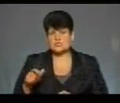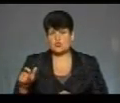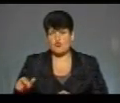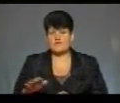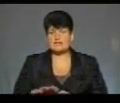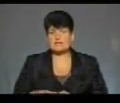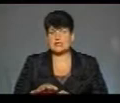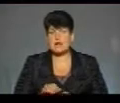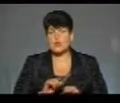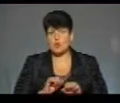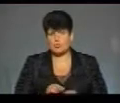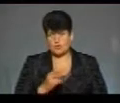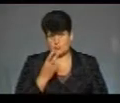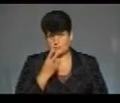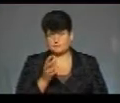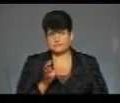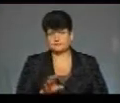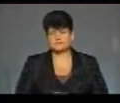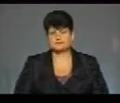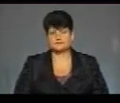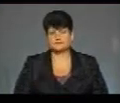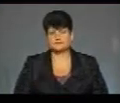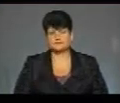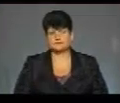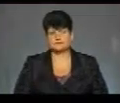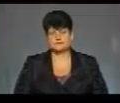територіальної оборони. Давайте подивимося.